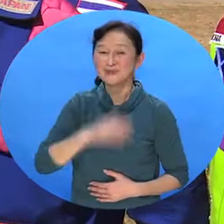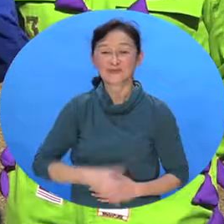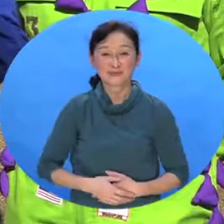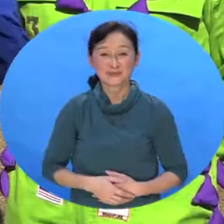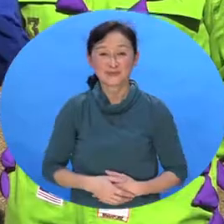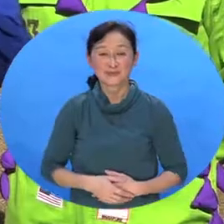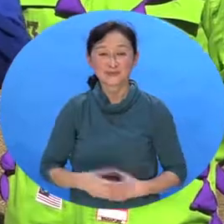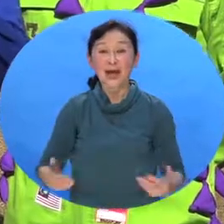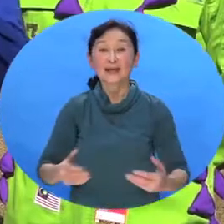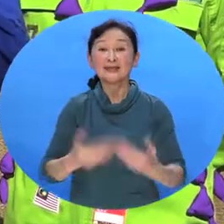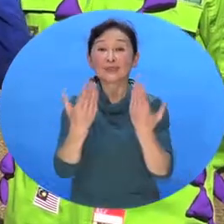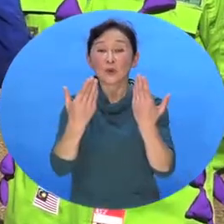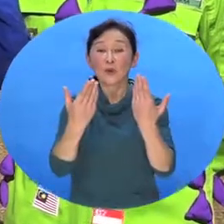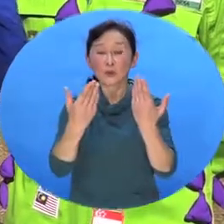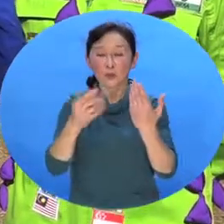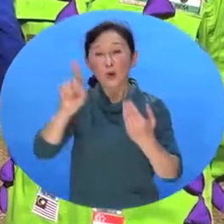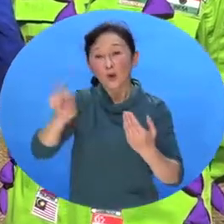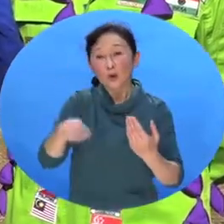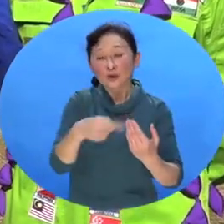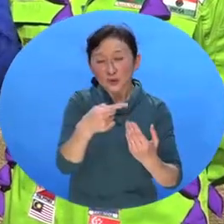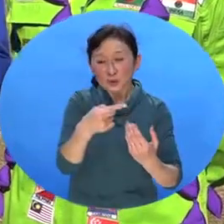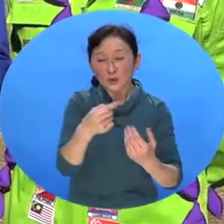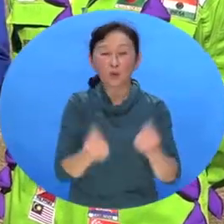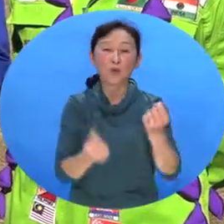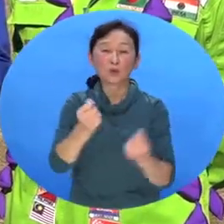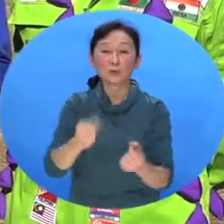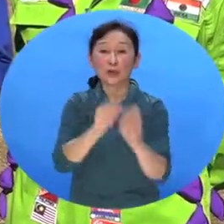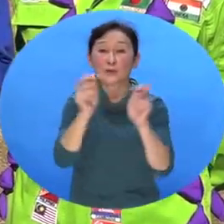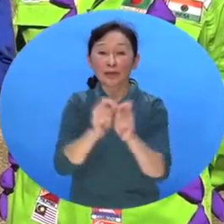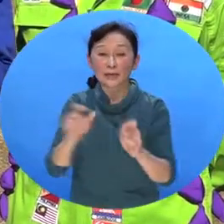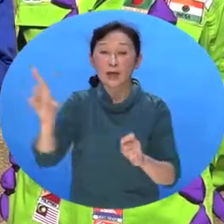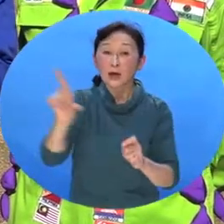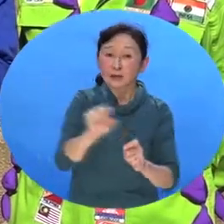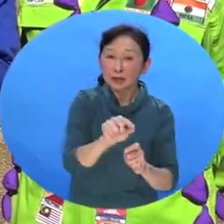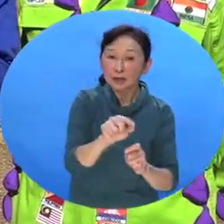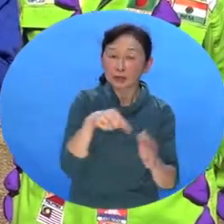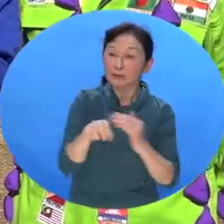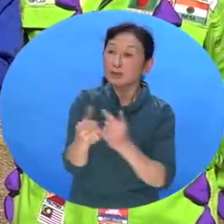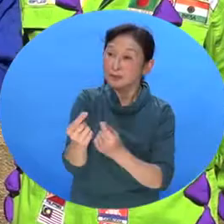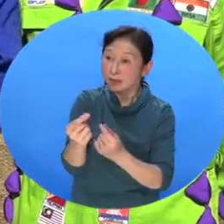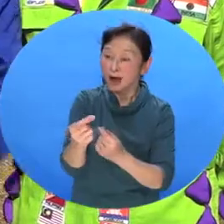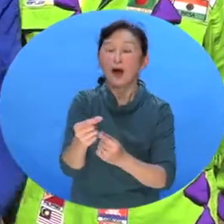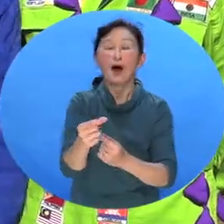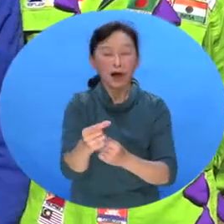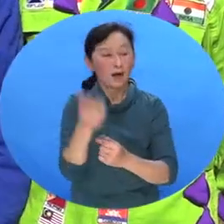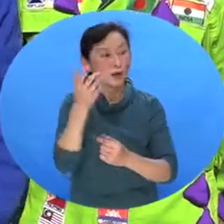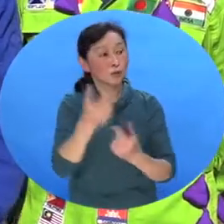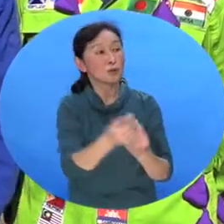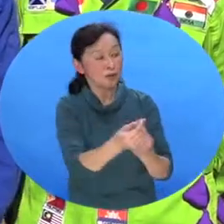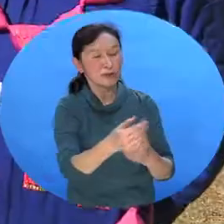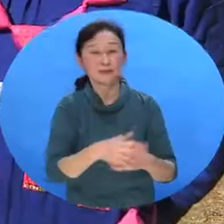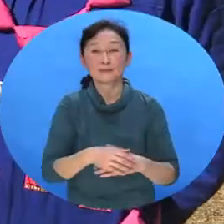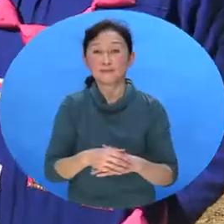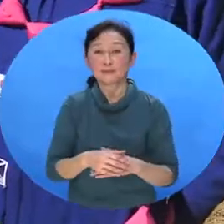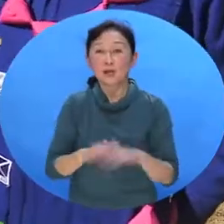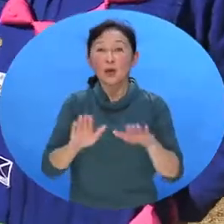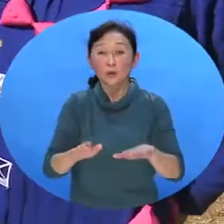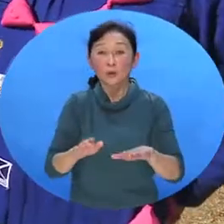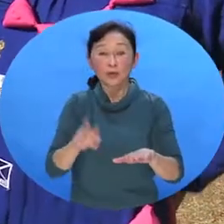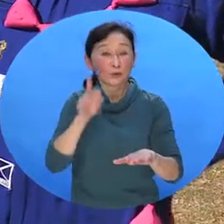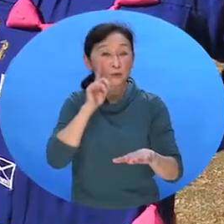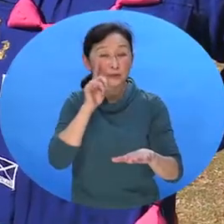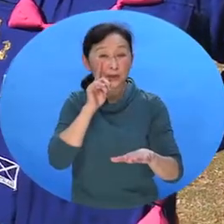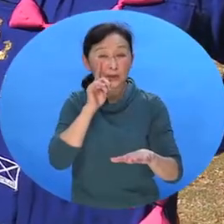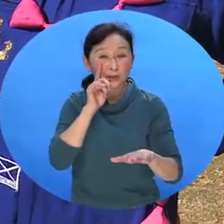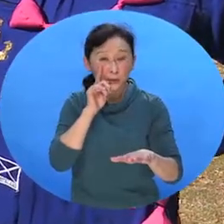なるほど。 あの事故もどんどんその自動運転で軽減されていくってことですか。 その可能性はもちろんあると思います、ね、 あ、そうなんですか。 今回の実験